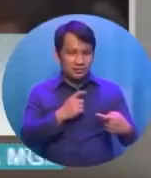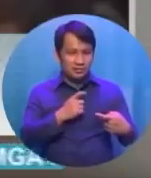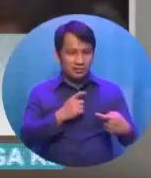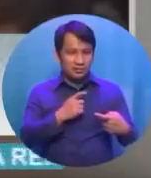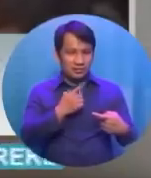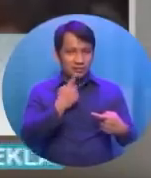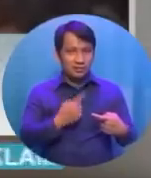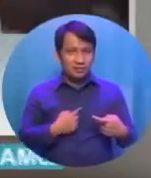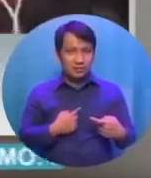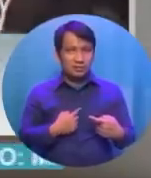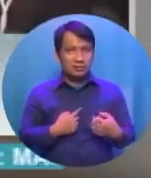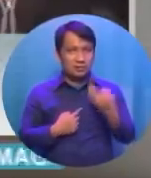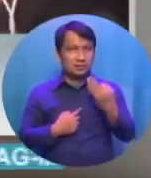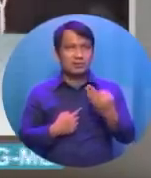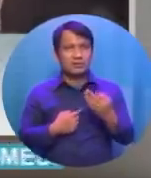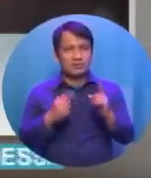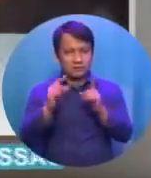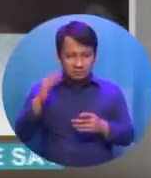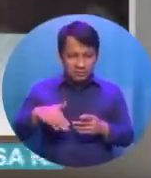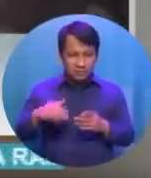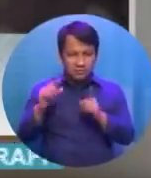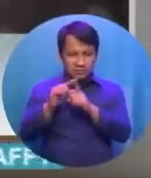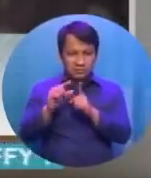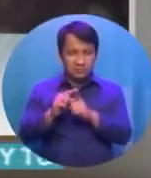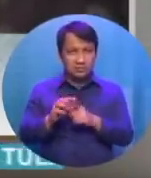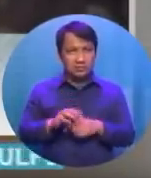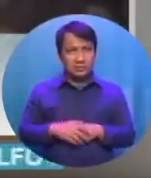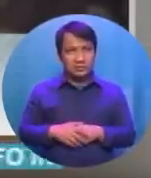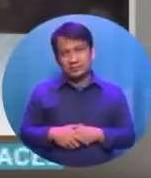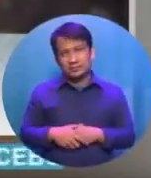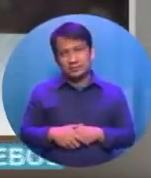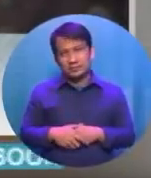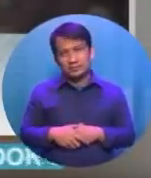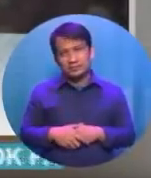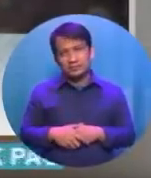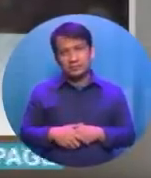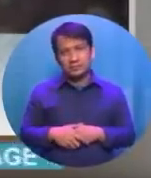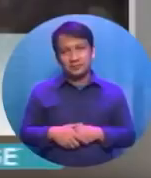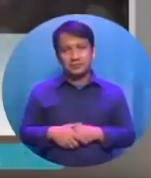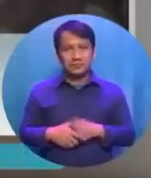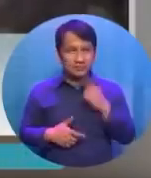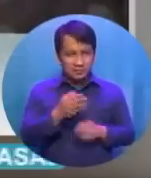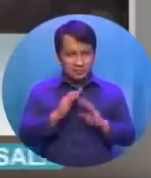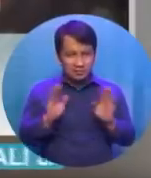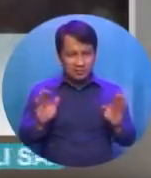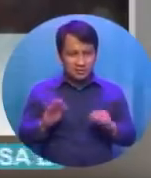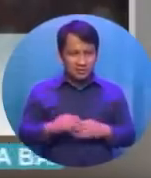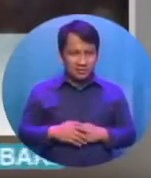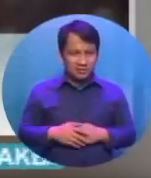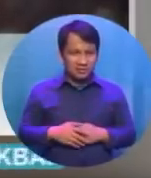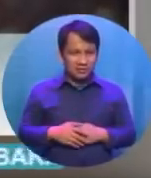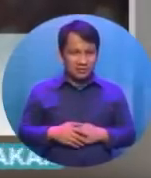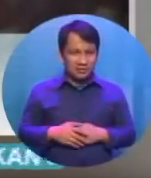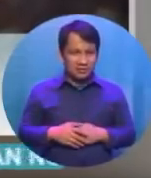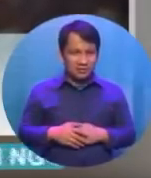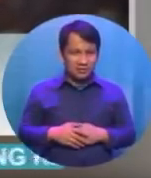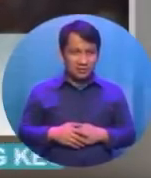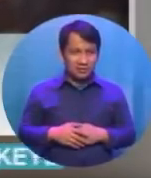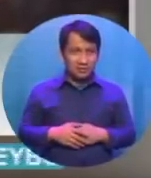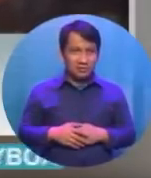na minura eh. Nagmura eh. Totoo. Hindi pa ako nagmura. Oh, hindi naman pala nagmura. Ay, hindi ko alam kasi